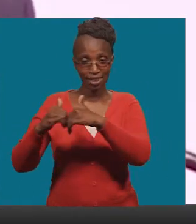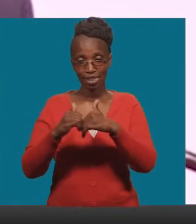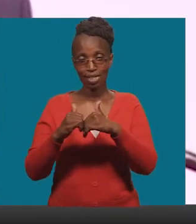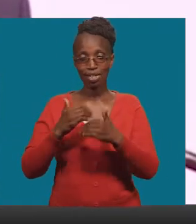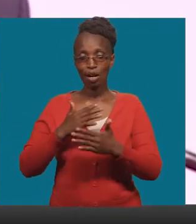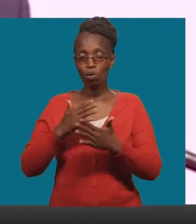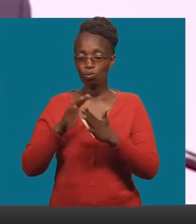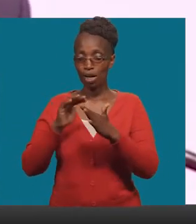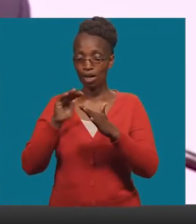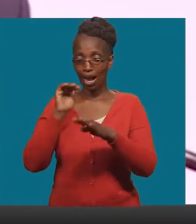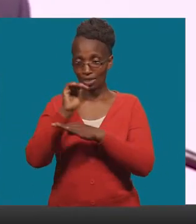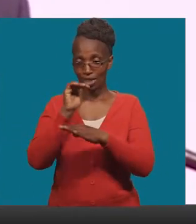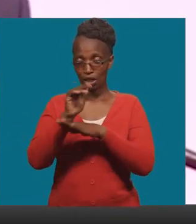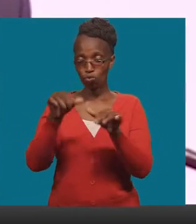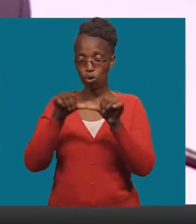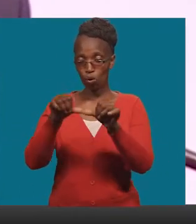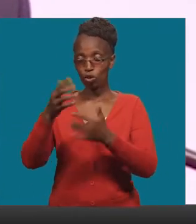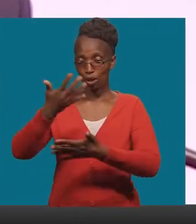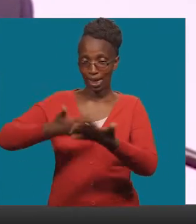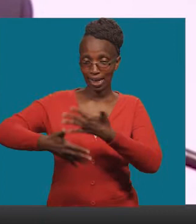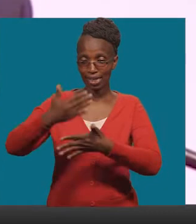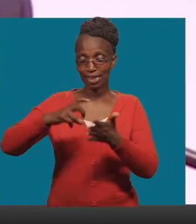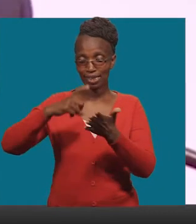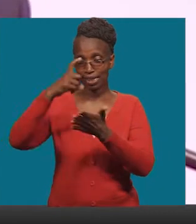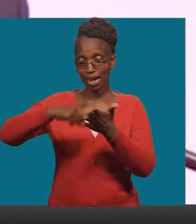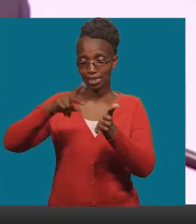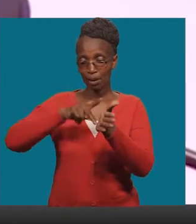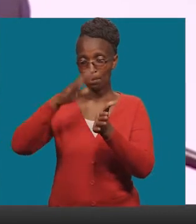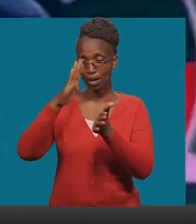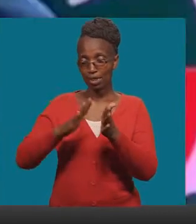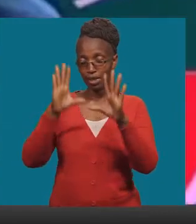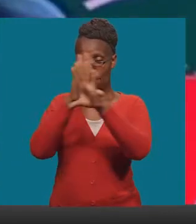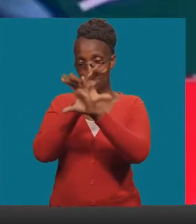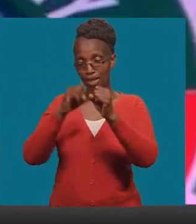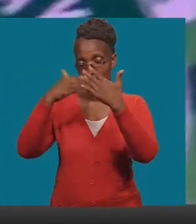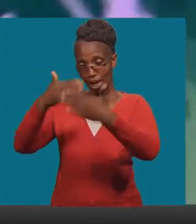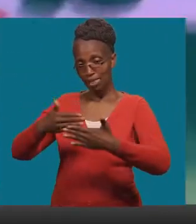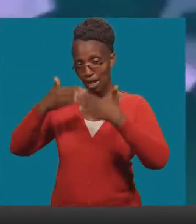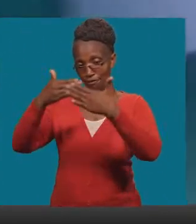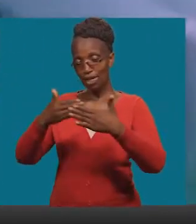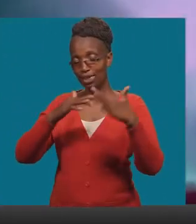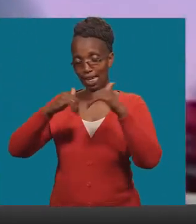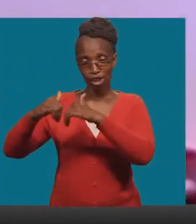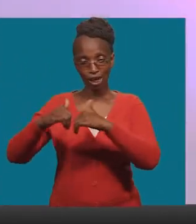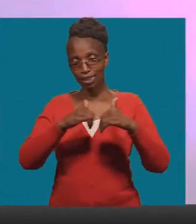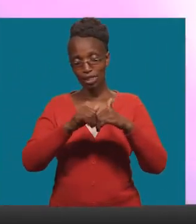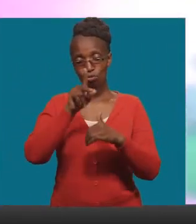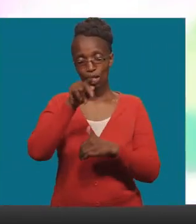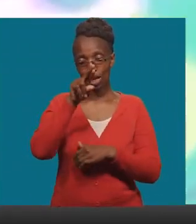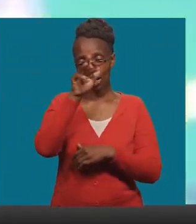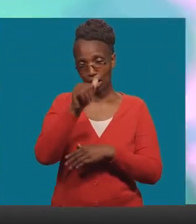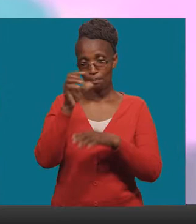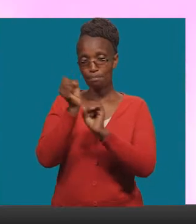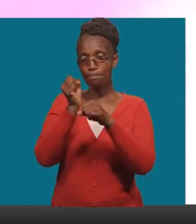challenges, let us continuously engage the taxpayers. Wakati huo huo, Rais ameipa